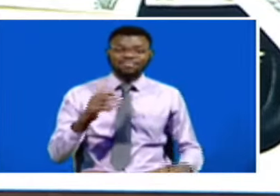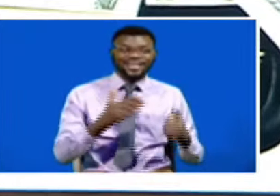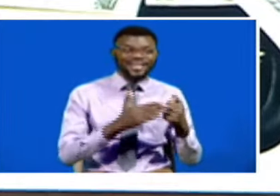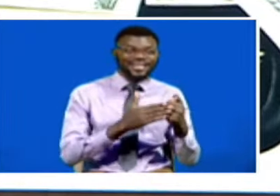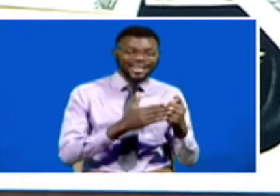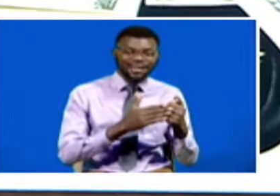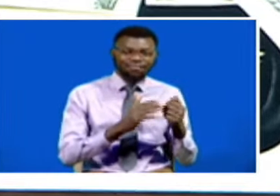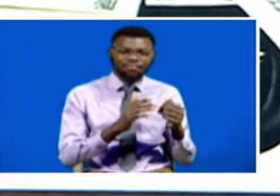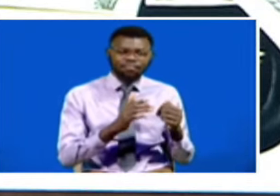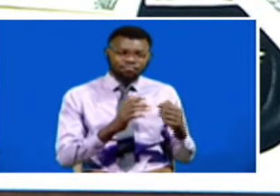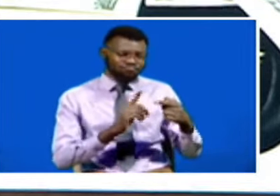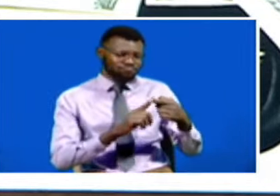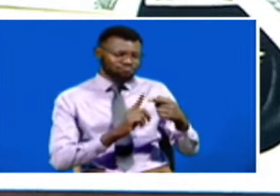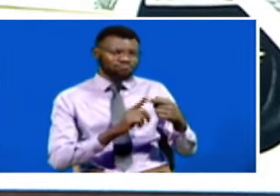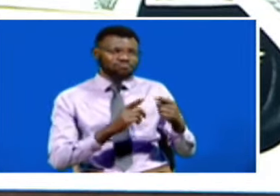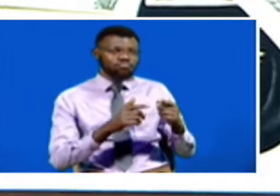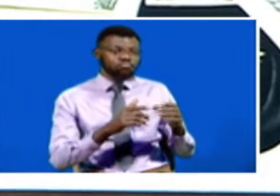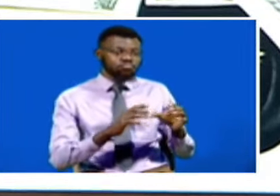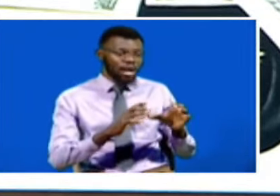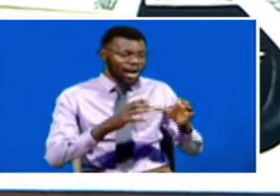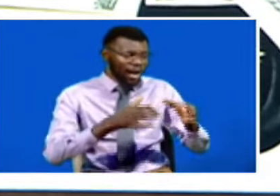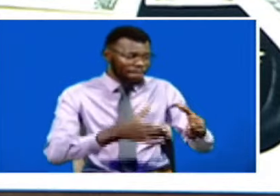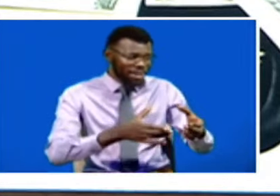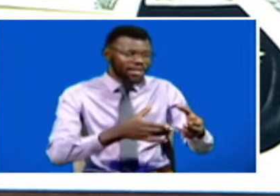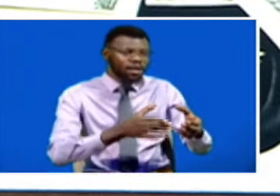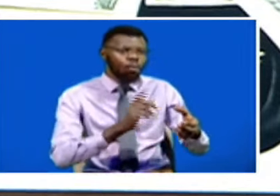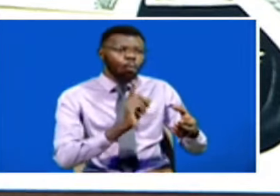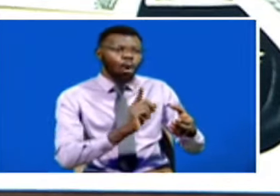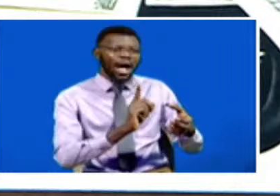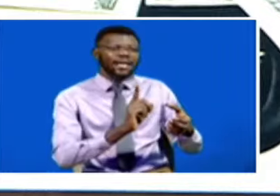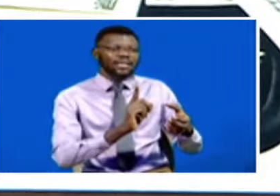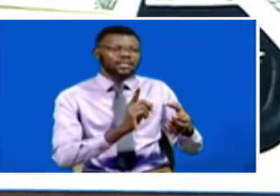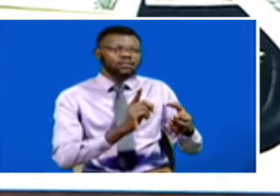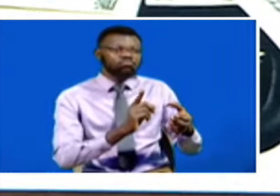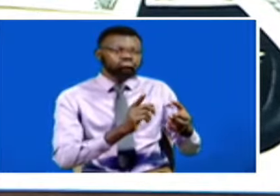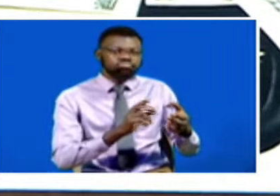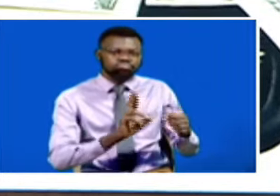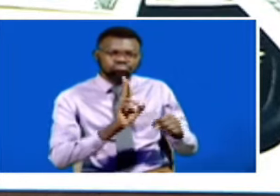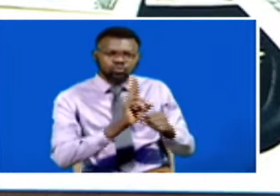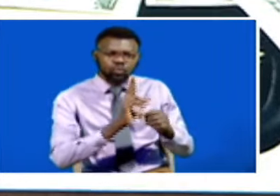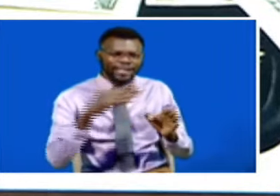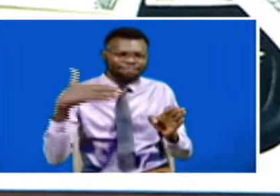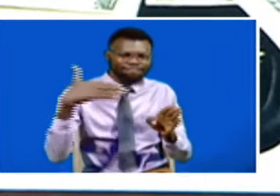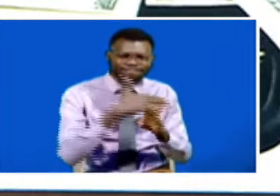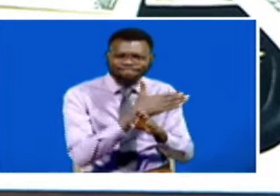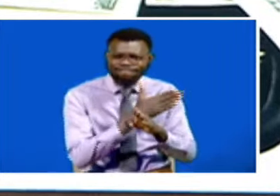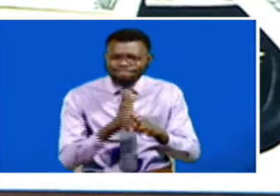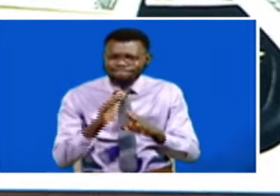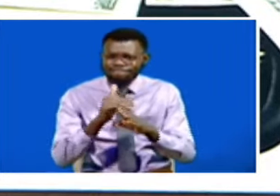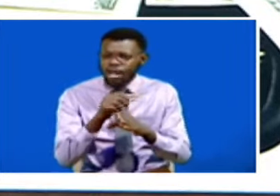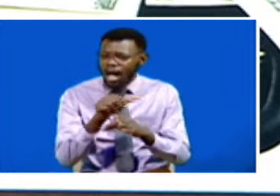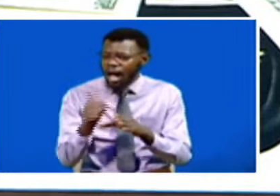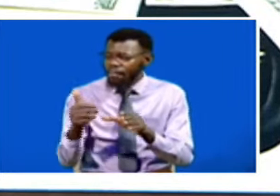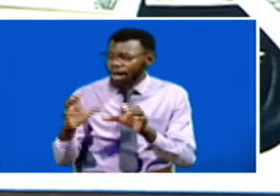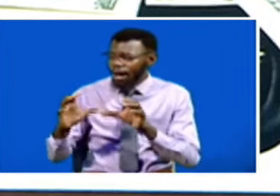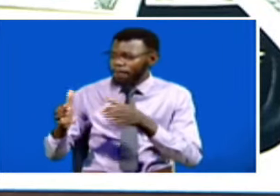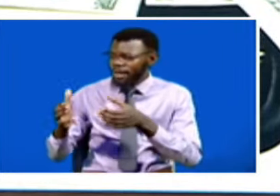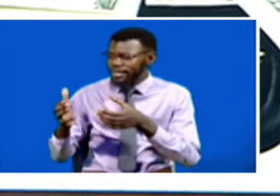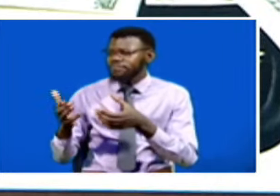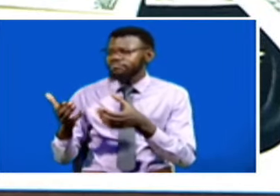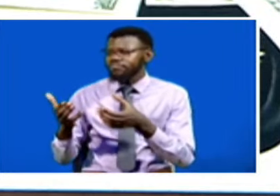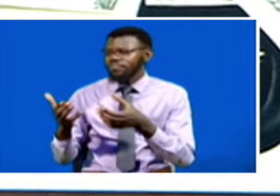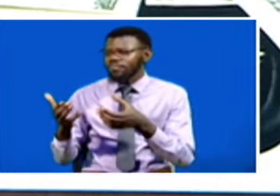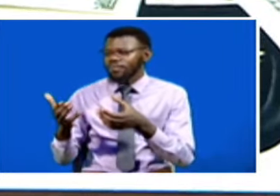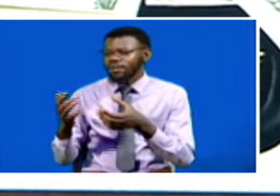kutumia kampuni kwa jina Rosalia Blooms Limited kwa njama za kutapeli kampuni ya maua ya Heritage shilingi